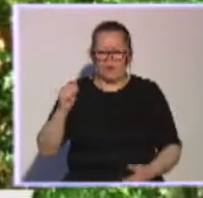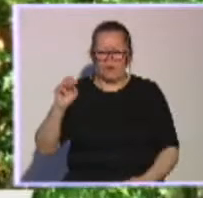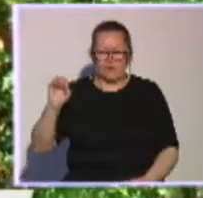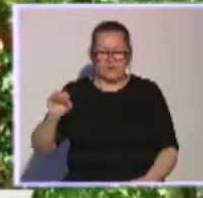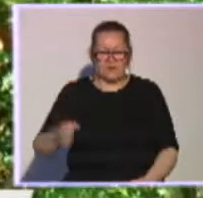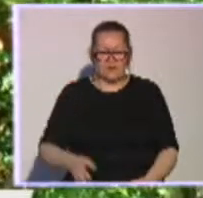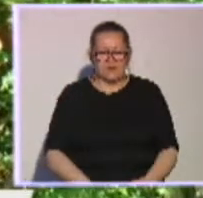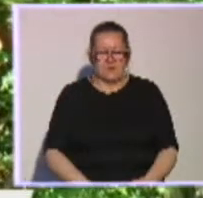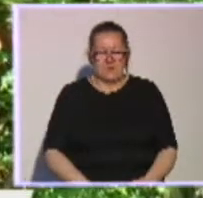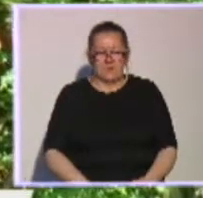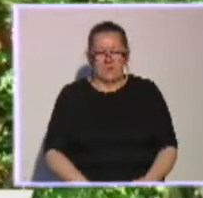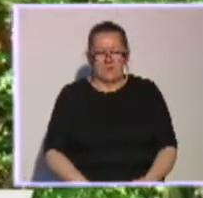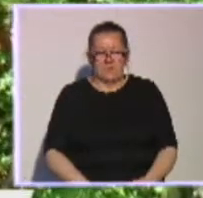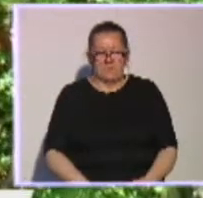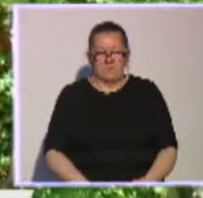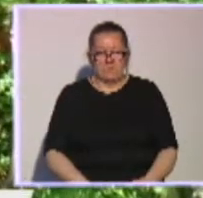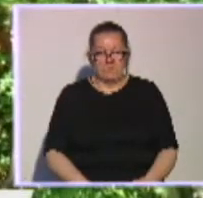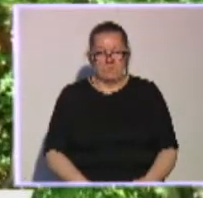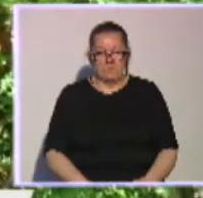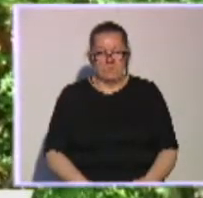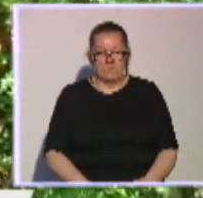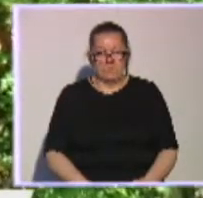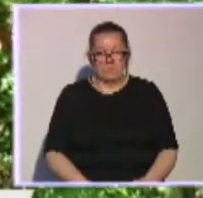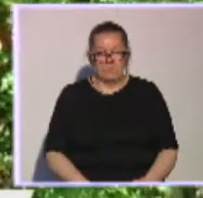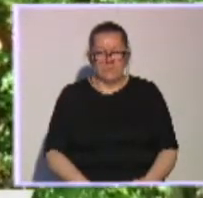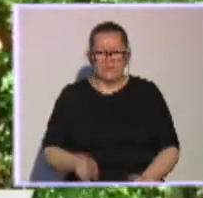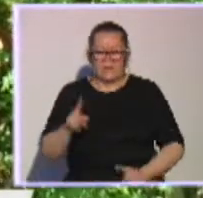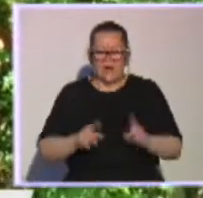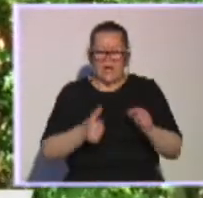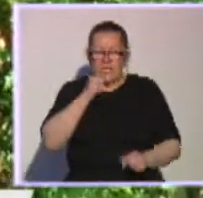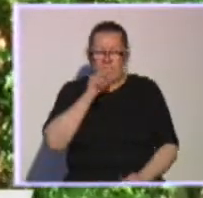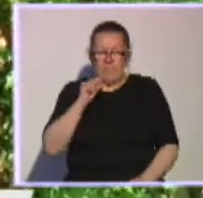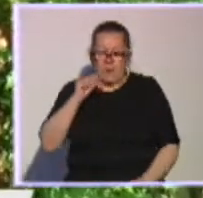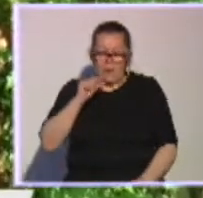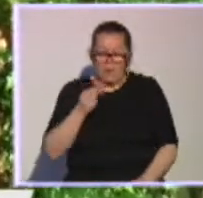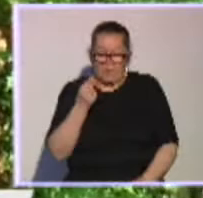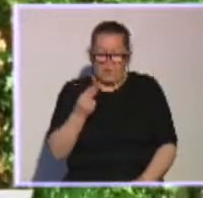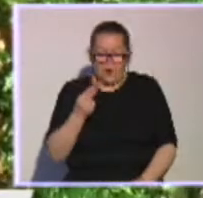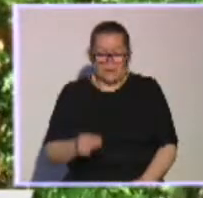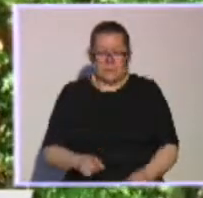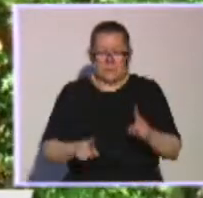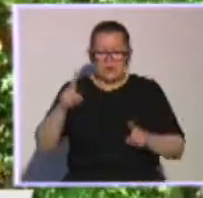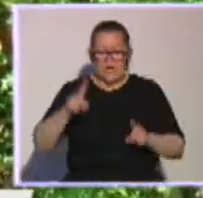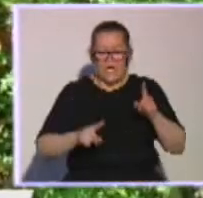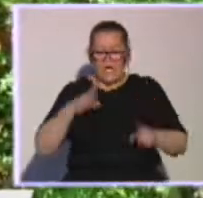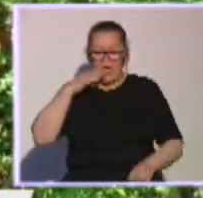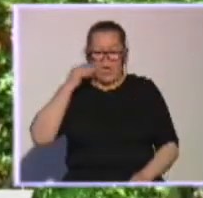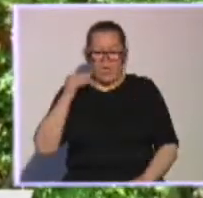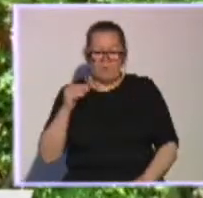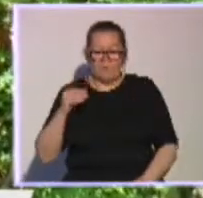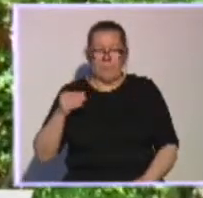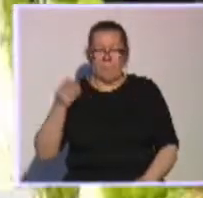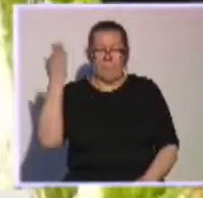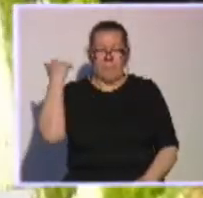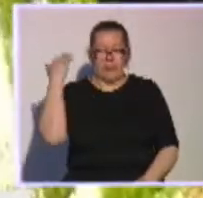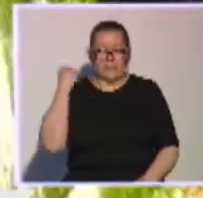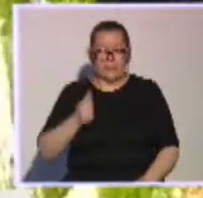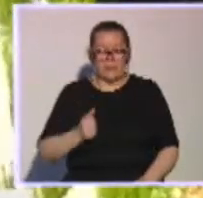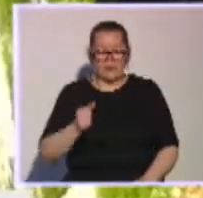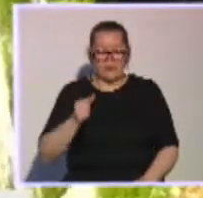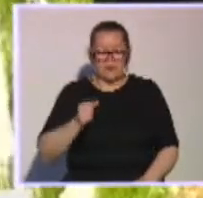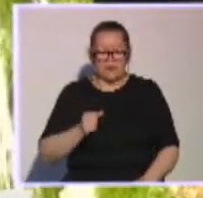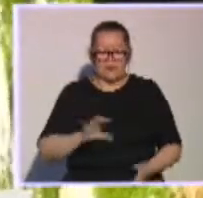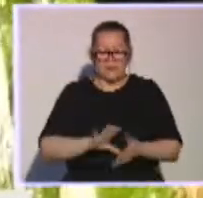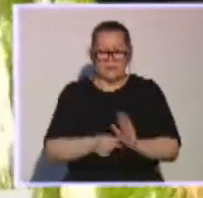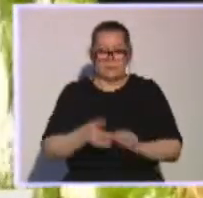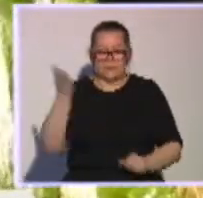și având apă mai puțină, îi făcea mult mai bine, fiindcă dacă avea apă mai multă, se distrugea, cred că, mai înainte. Într-un